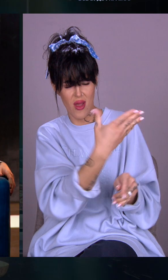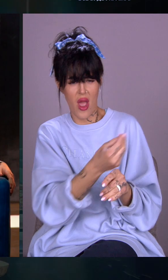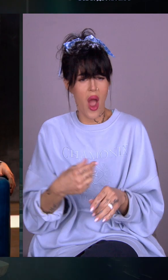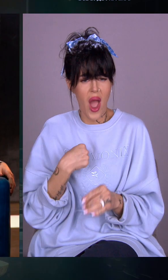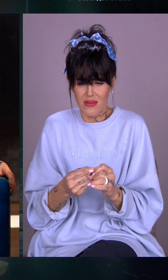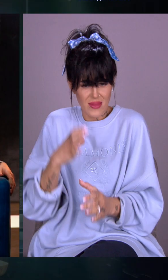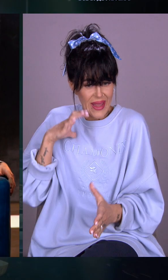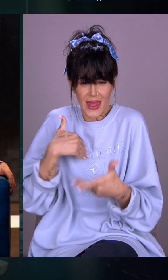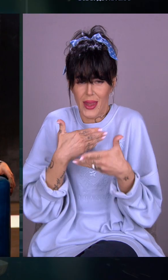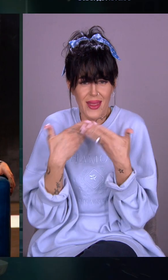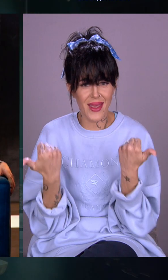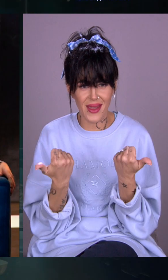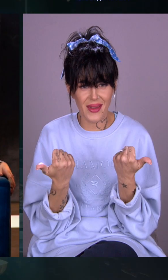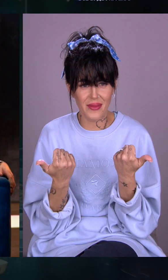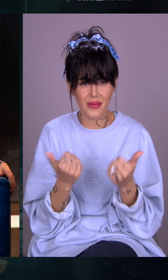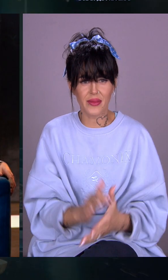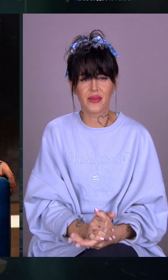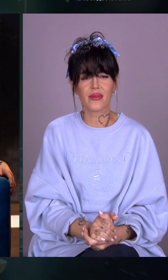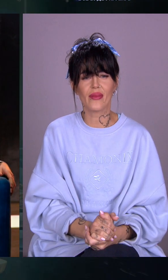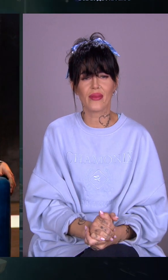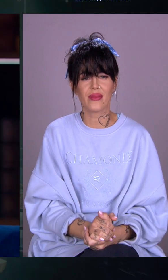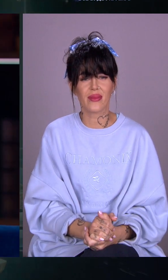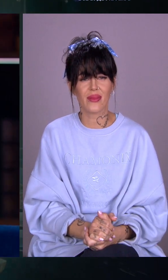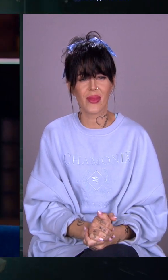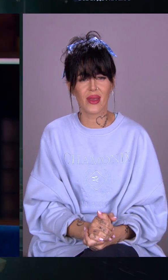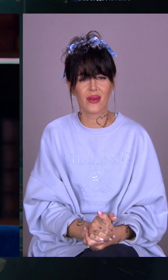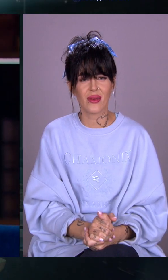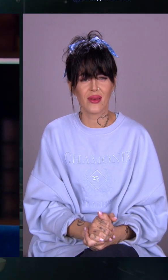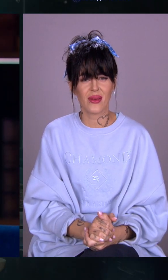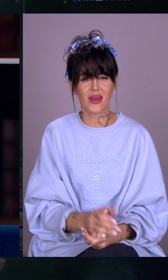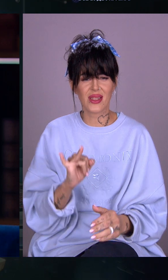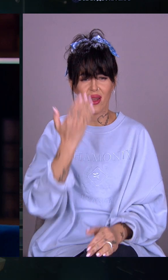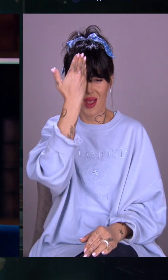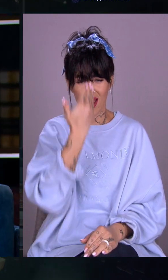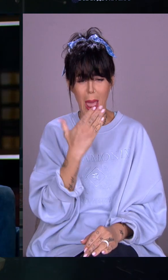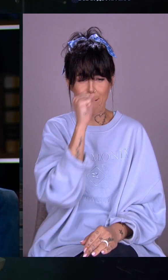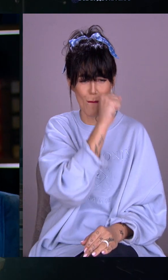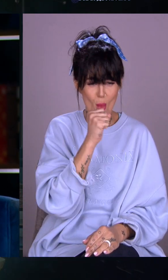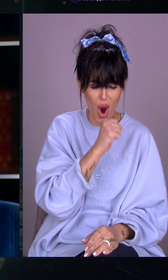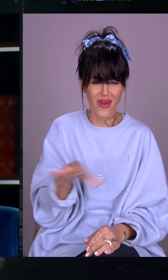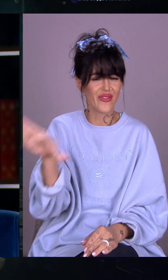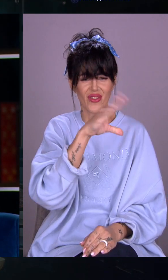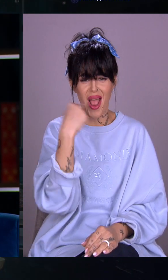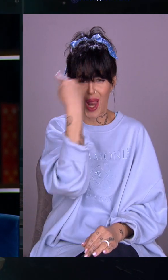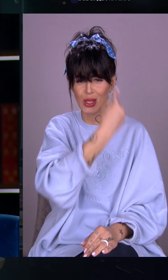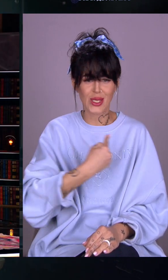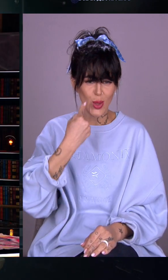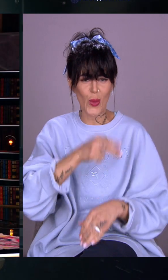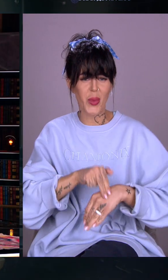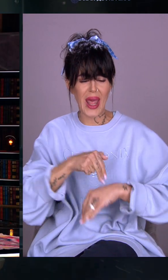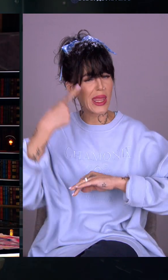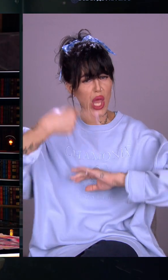Вони ж пізнали, пізнали? Вони ж, ну ніч, ніхто не знає, що я її, прикиньте, ліцо отморожено. Ну, да, темно, навіть я себе не узнаю. Вже темно, отморозок. Ну